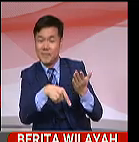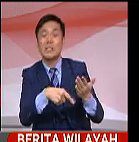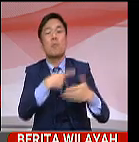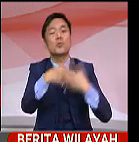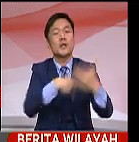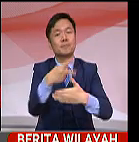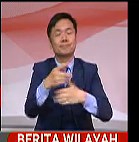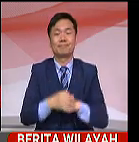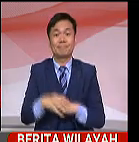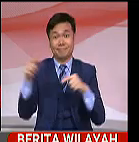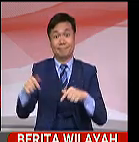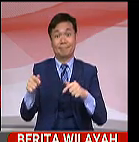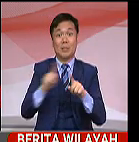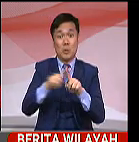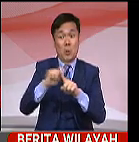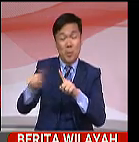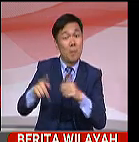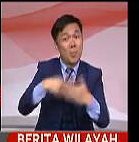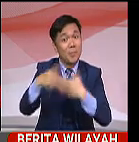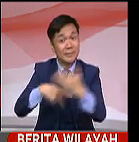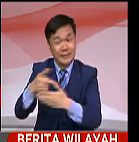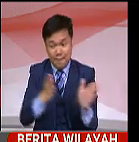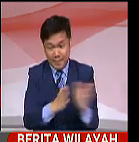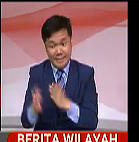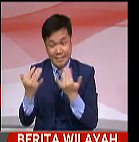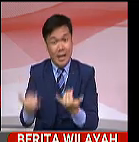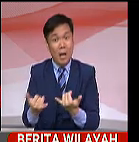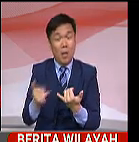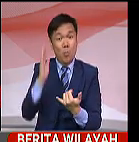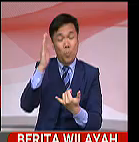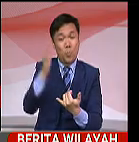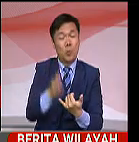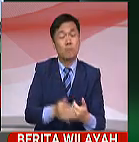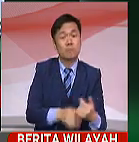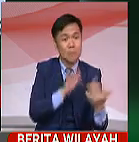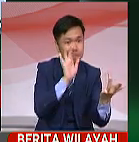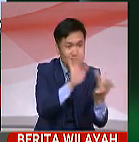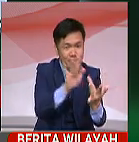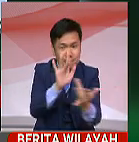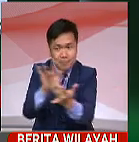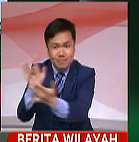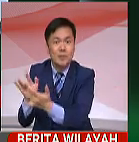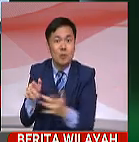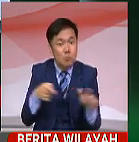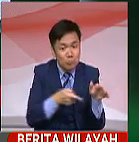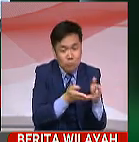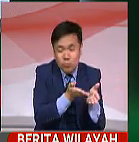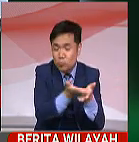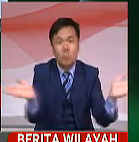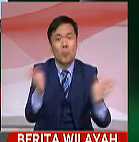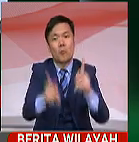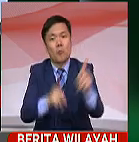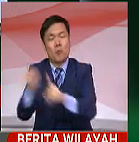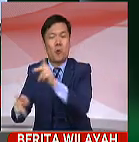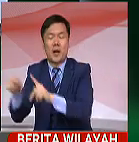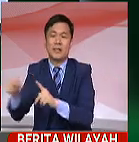berharap agar inisiatif dan rangka tindakan ini berupaya menjangkau masyarakat menyeluruh dan memberi manfaat secara optimum